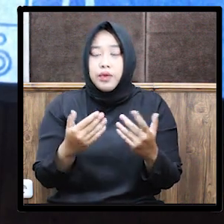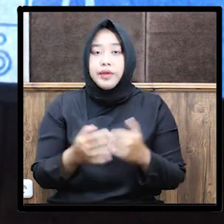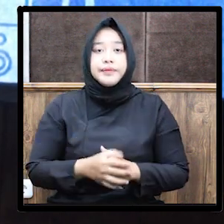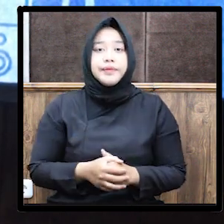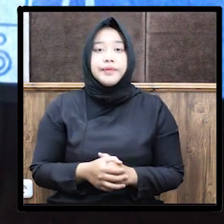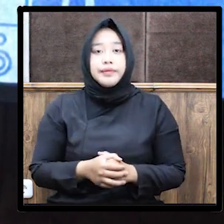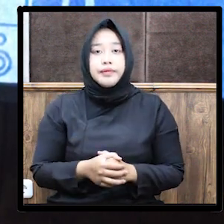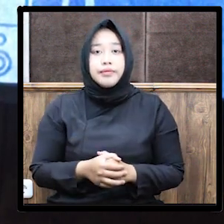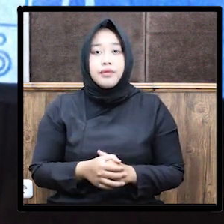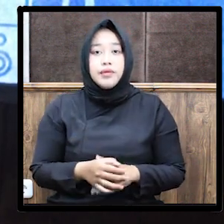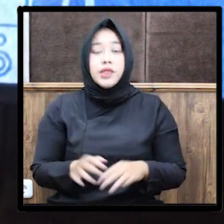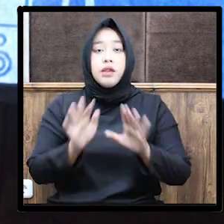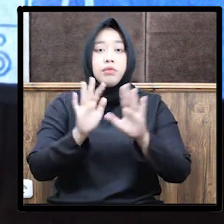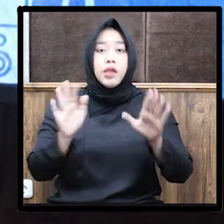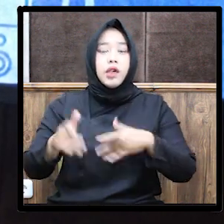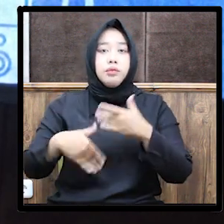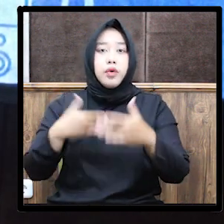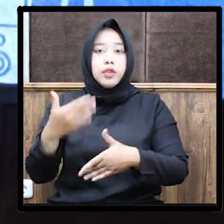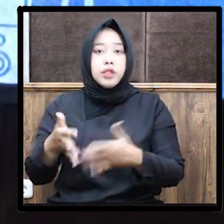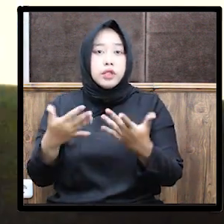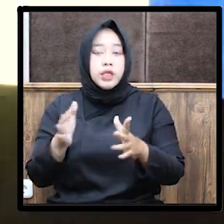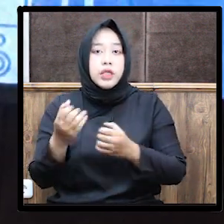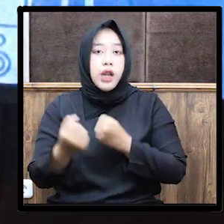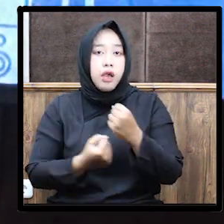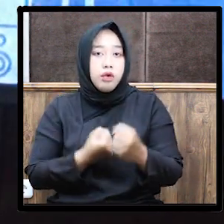itu juga tentu